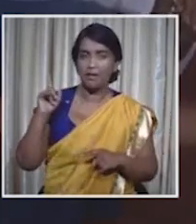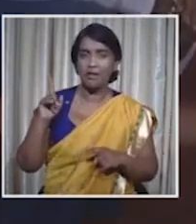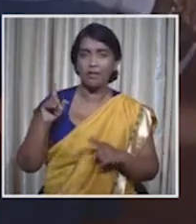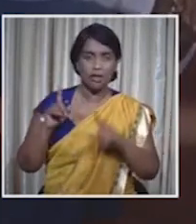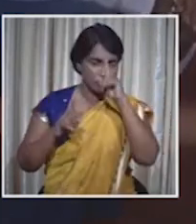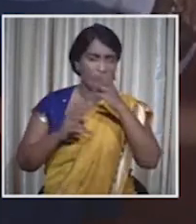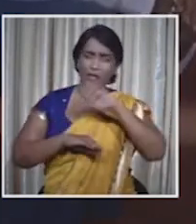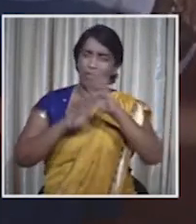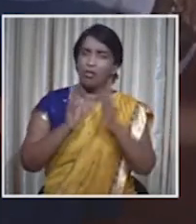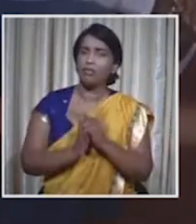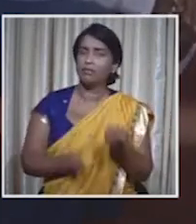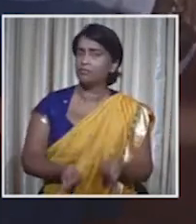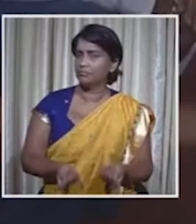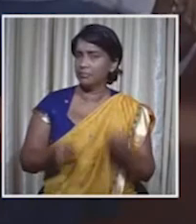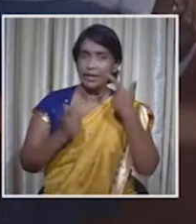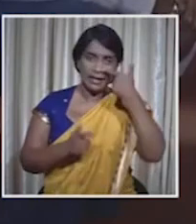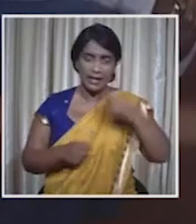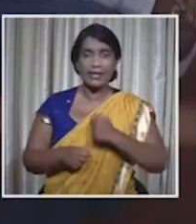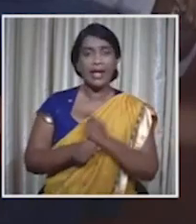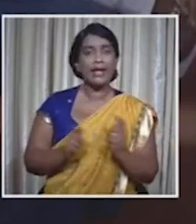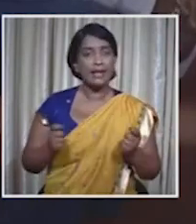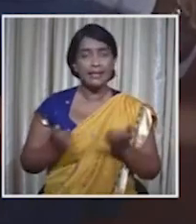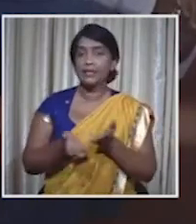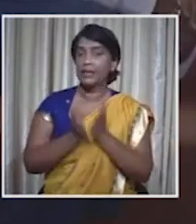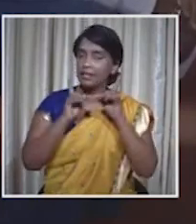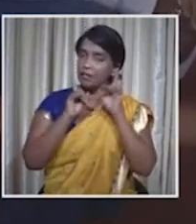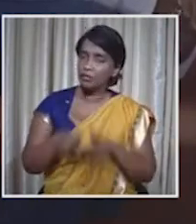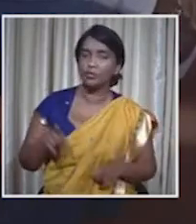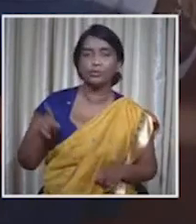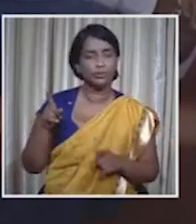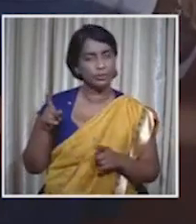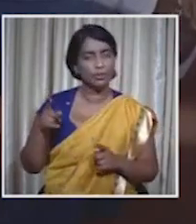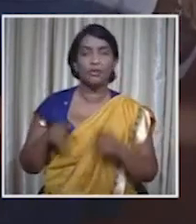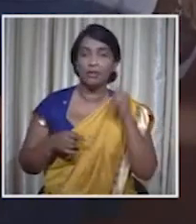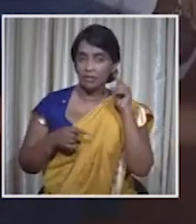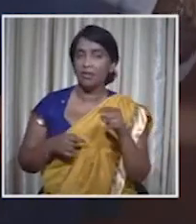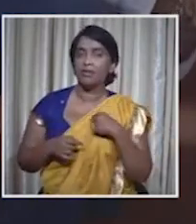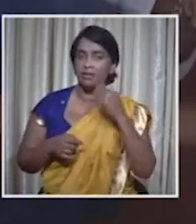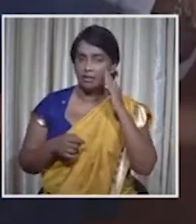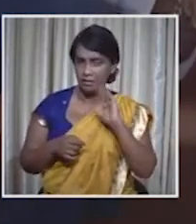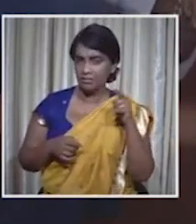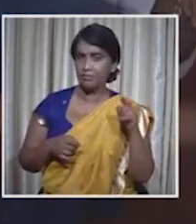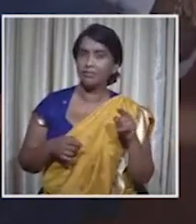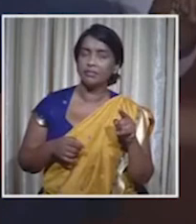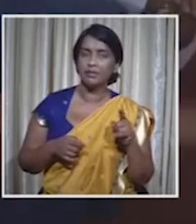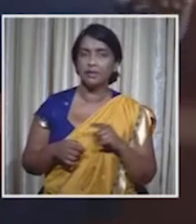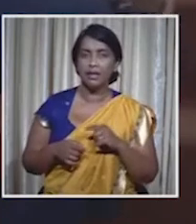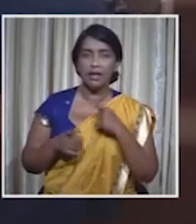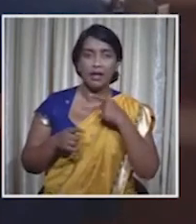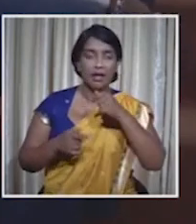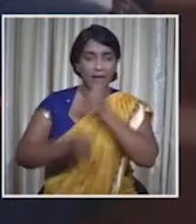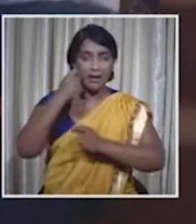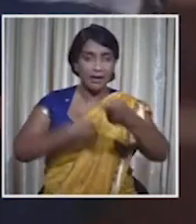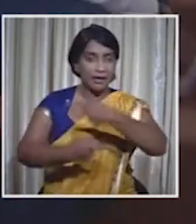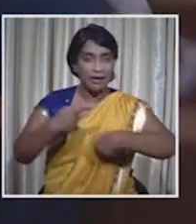සතියේ හැම එකේම මිල වැඩි කරලා තිනවා විශේෂයෙන්ම තෙල් ගෑස් වල ඉන්දියාවෙත් එහෙමයි. ඔබතුමා සාමාන්‍යයෙන් අර